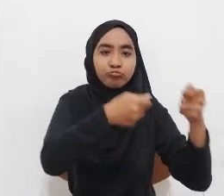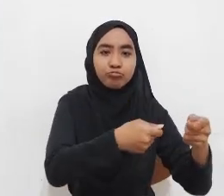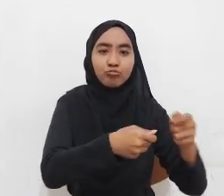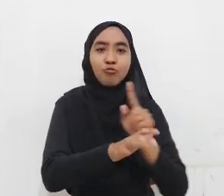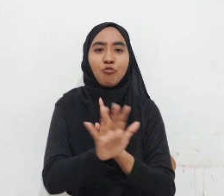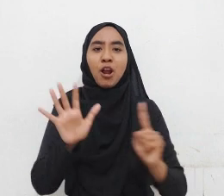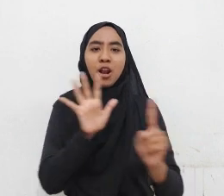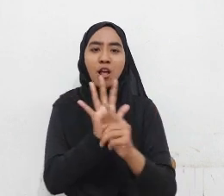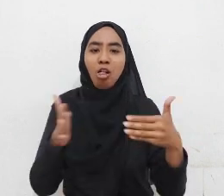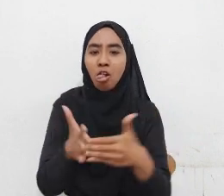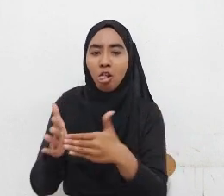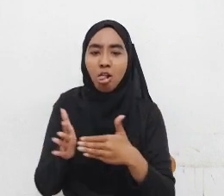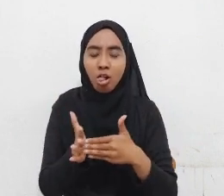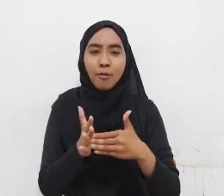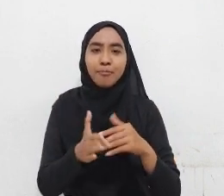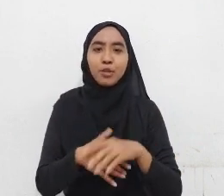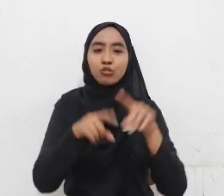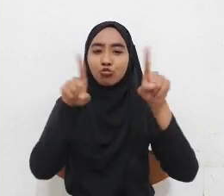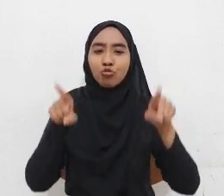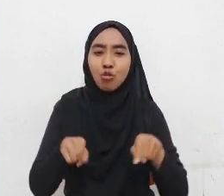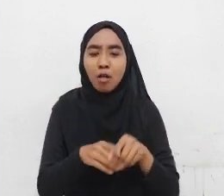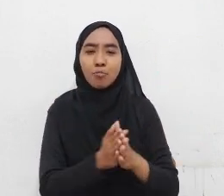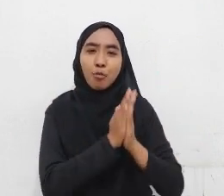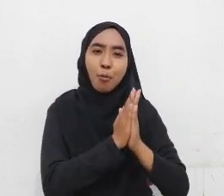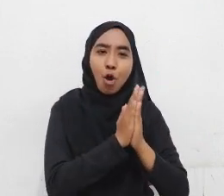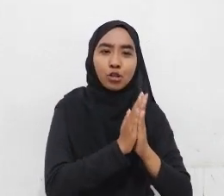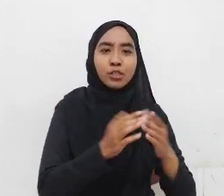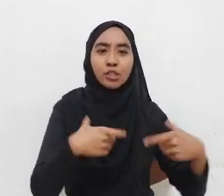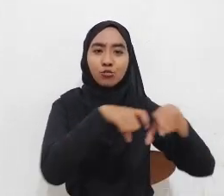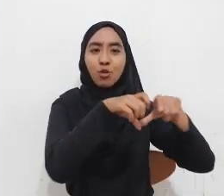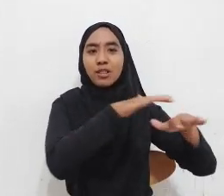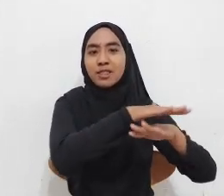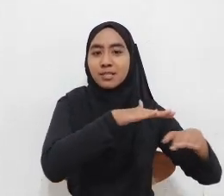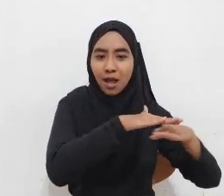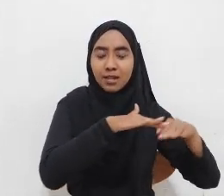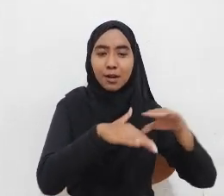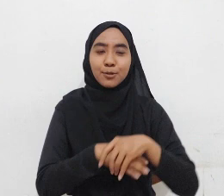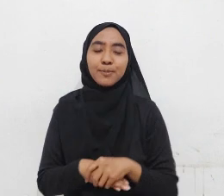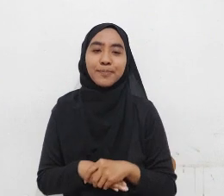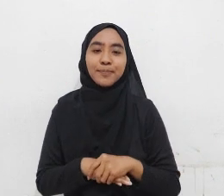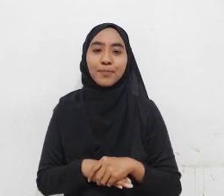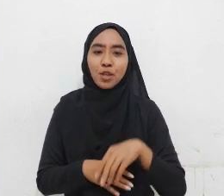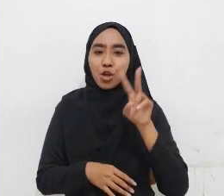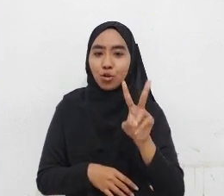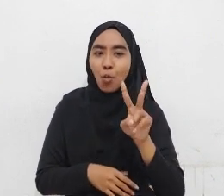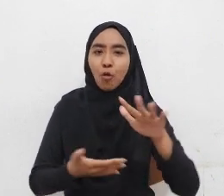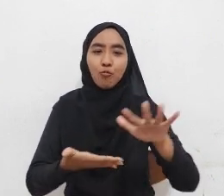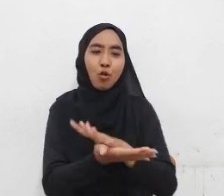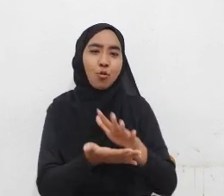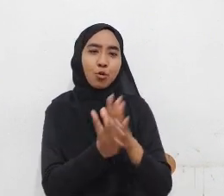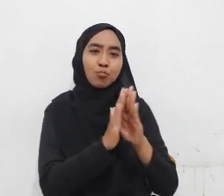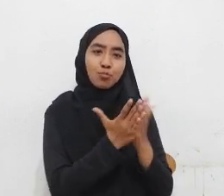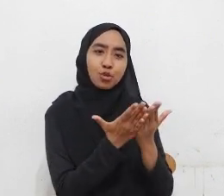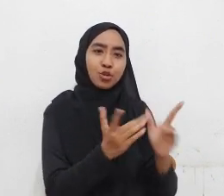pengajuan wali adol. 1. Surat permohonan sesuai dengan format standar.